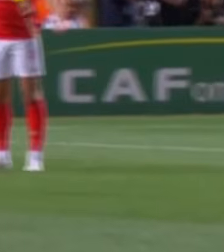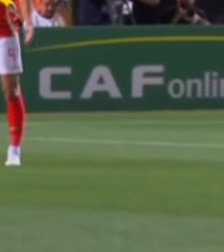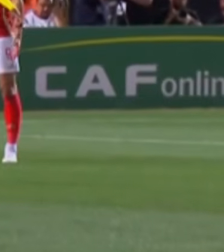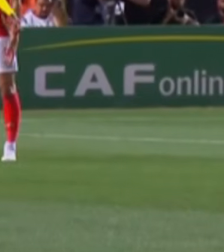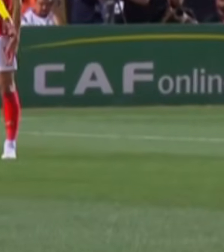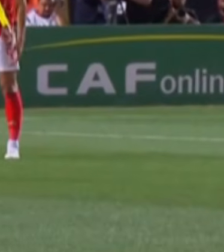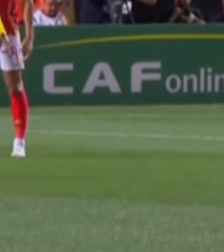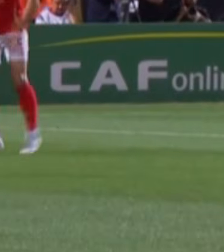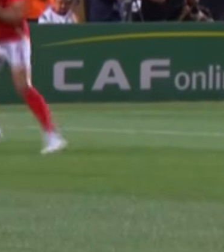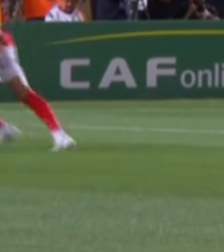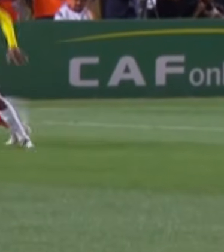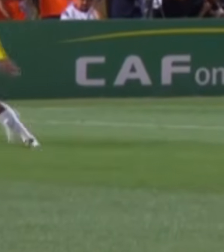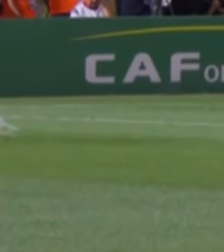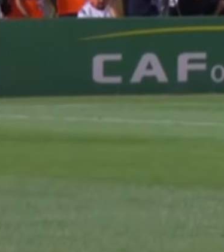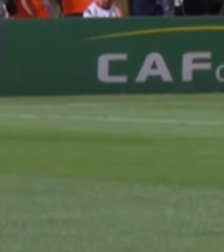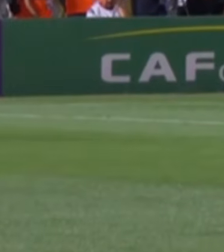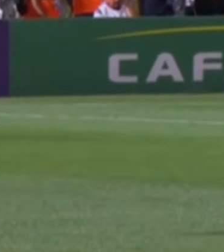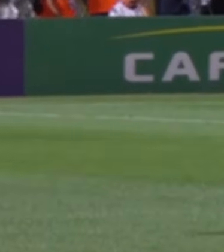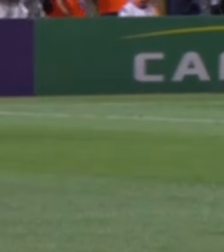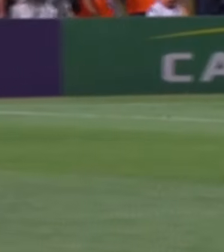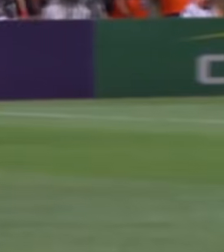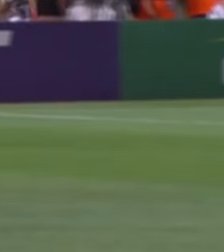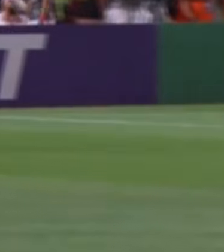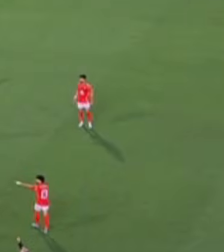yasePalestina kodwa izalele kwilizwe laseDenmark